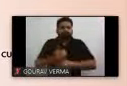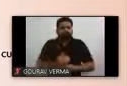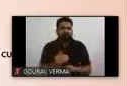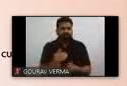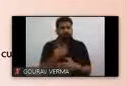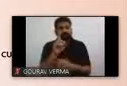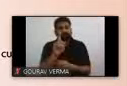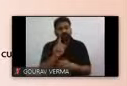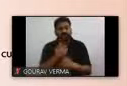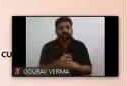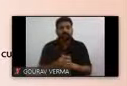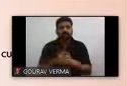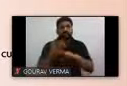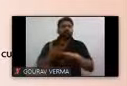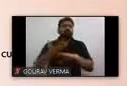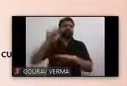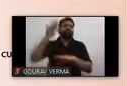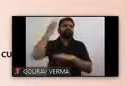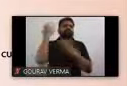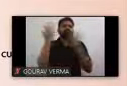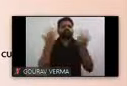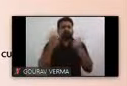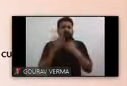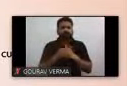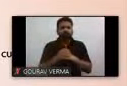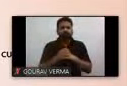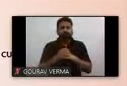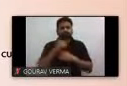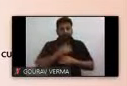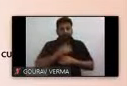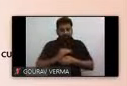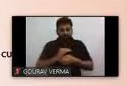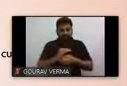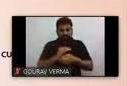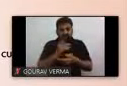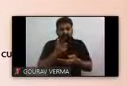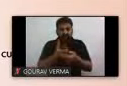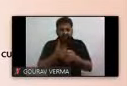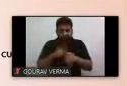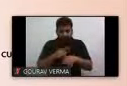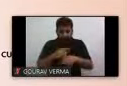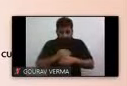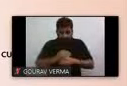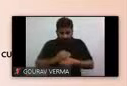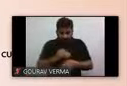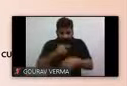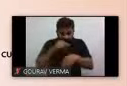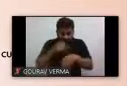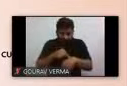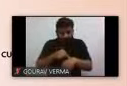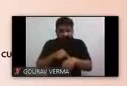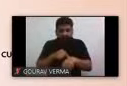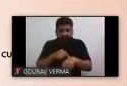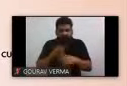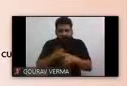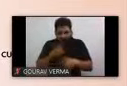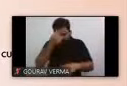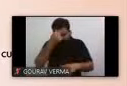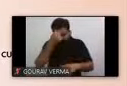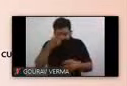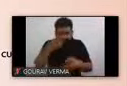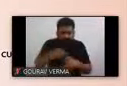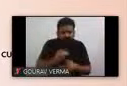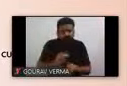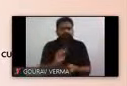लेकिन पहले क्या होता था, जब बच्चे कोई birth के time कोई issue होता था